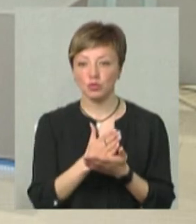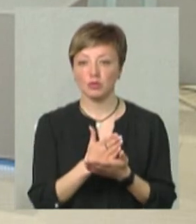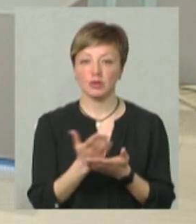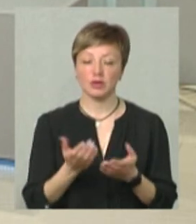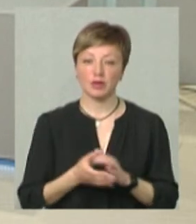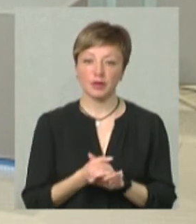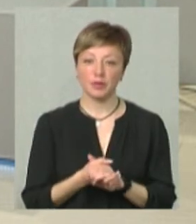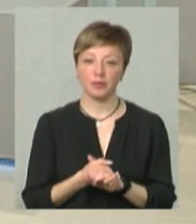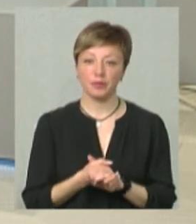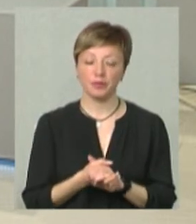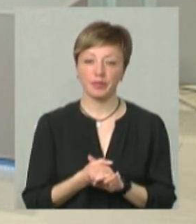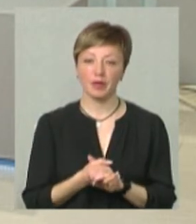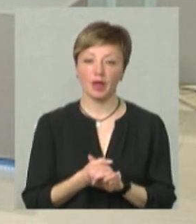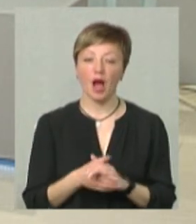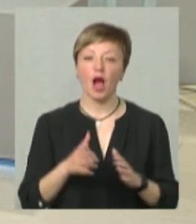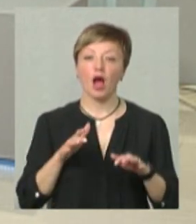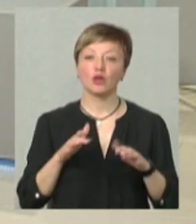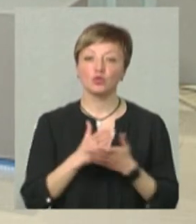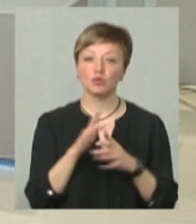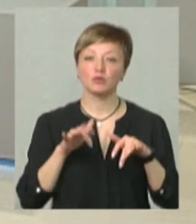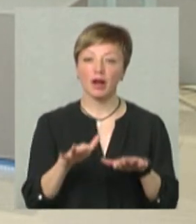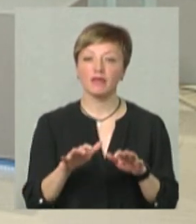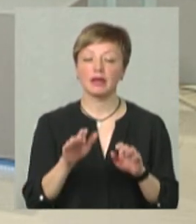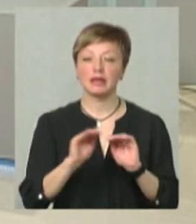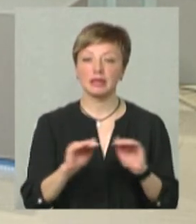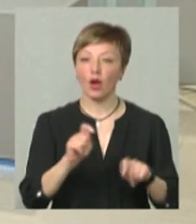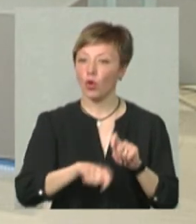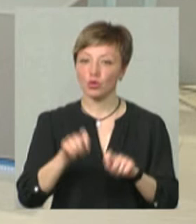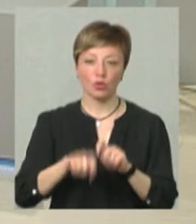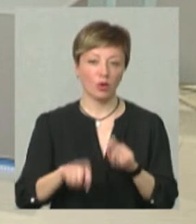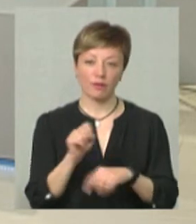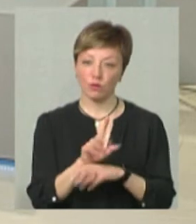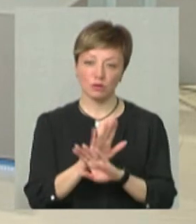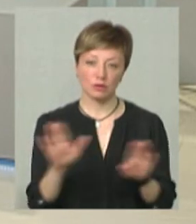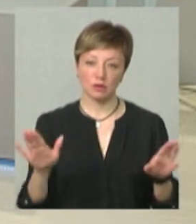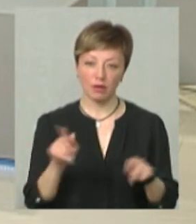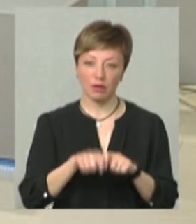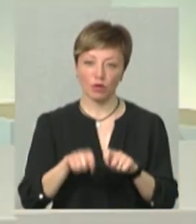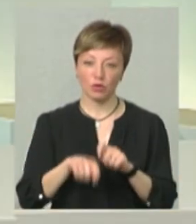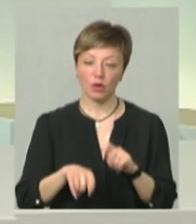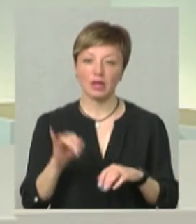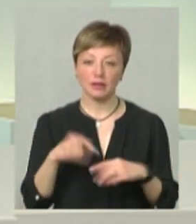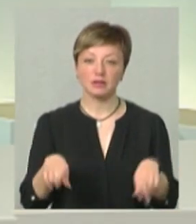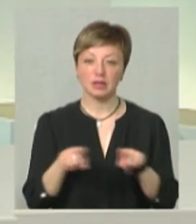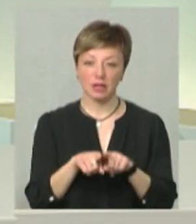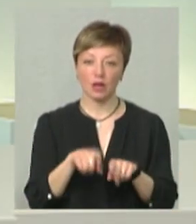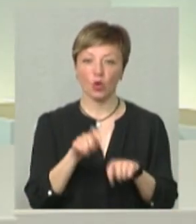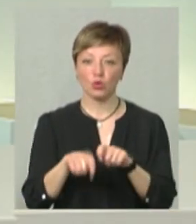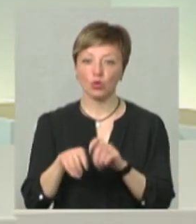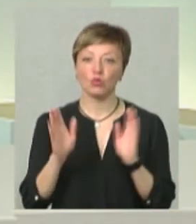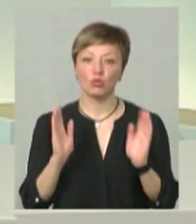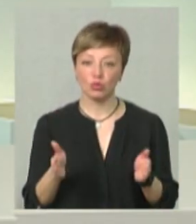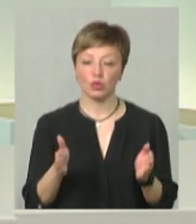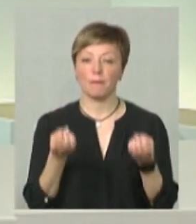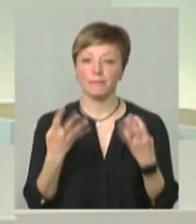надання соцпослуг. А служба у справ дітей – це контрольні функції, виключно контрольні функції. Так. І все-таки контроль буде.